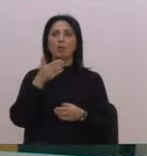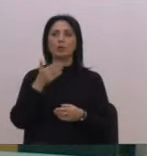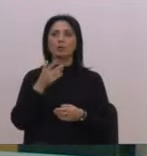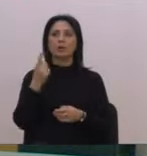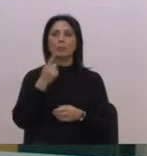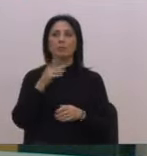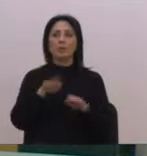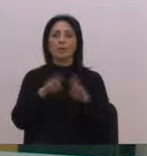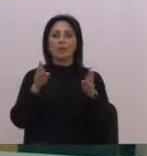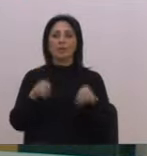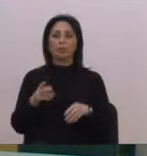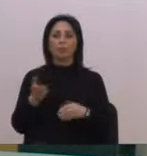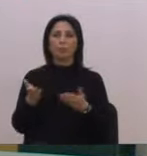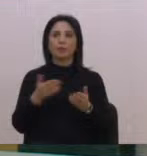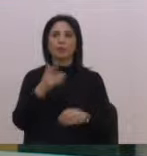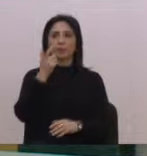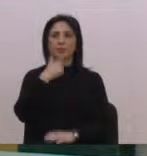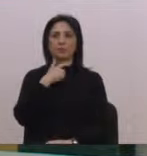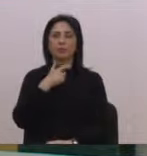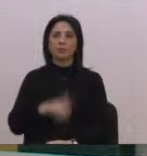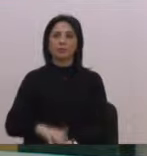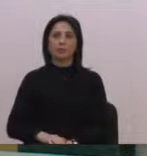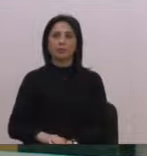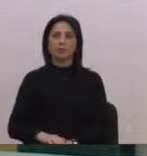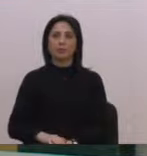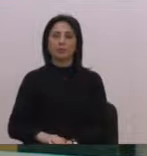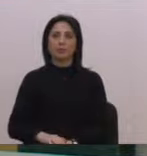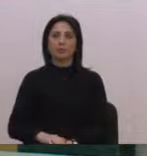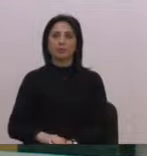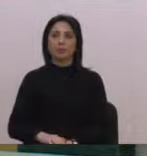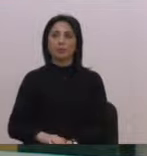პირველი ტრიბუნასთან მოუწიოთ ბატონი